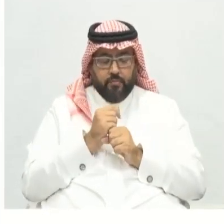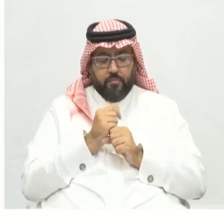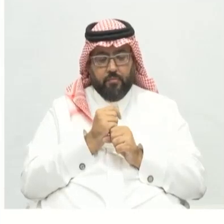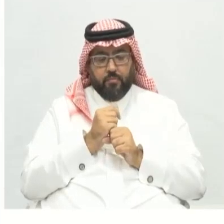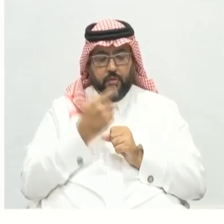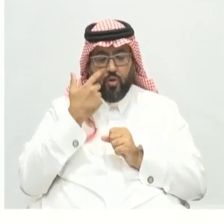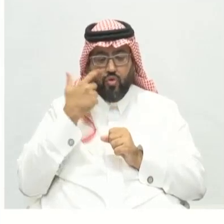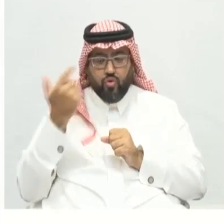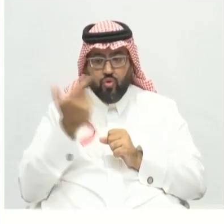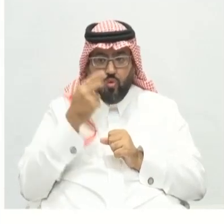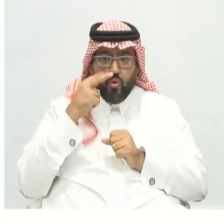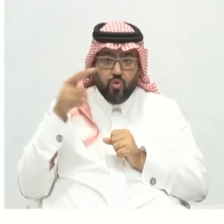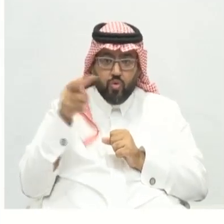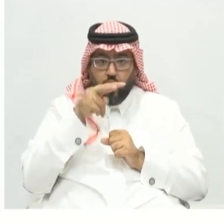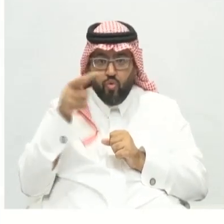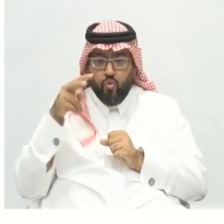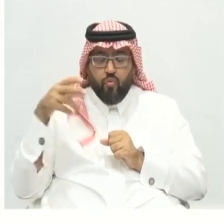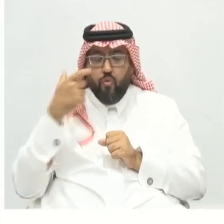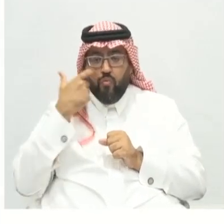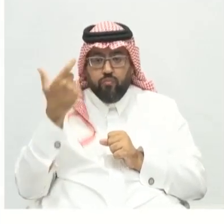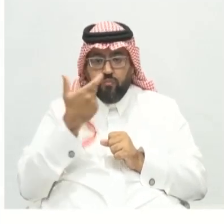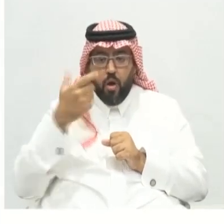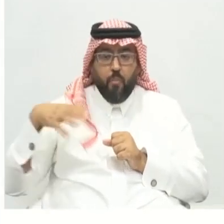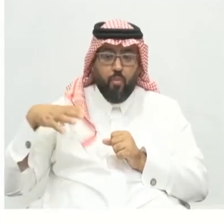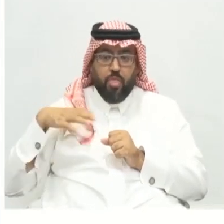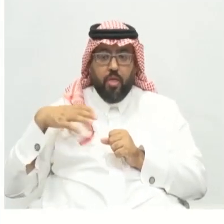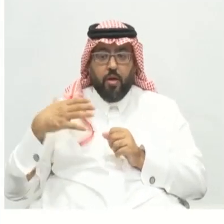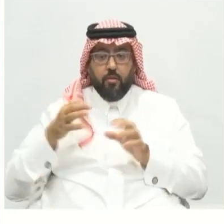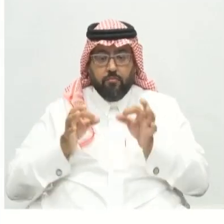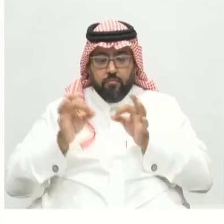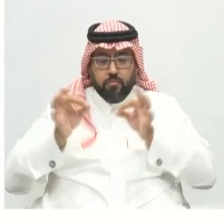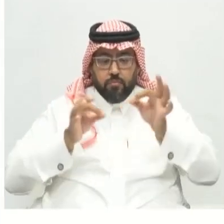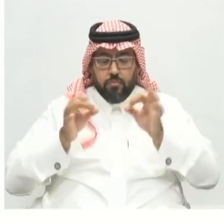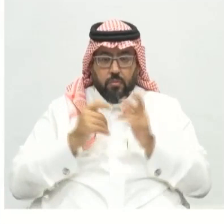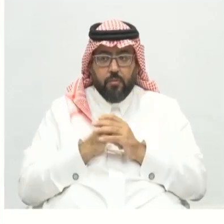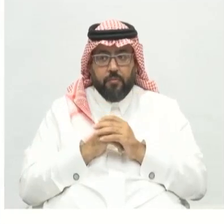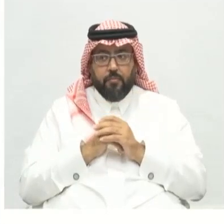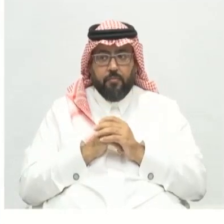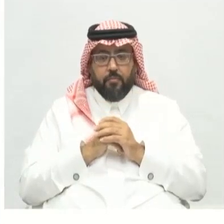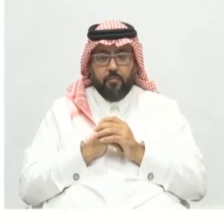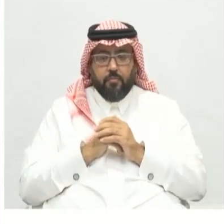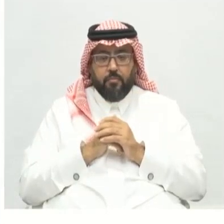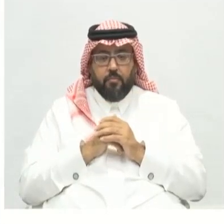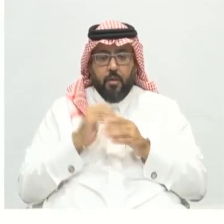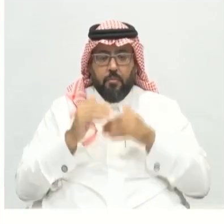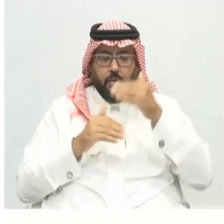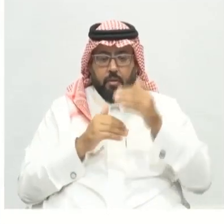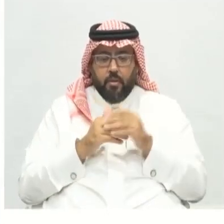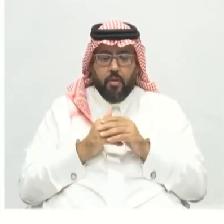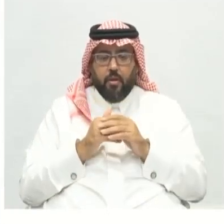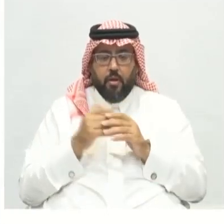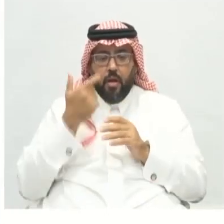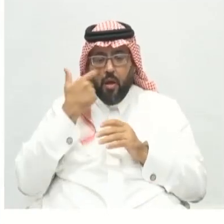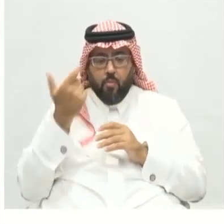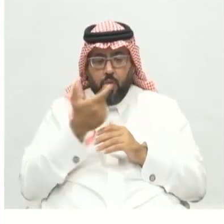يراقب مدير المشروع التقدم ويدير الموارد بعد ذلك مرحله